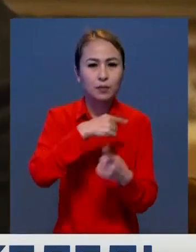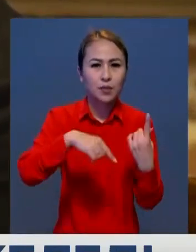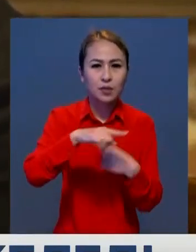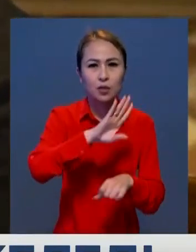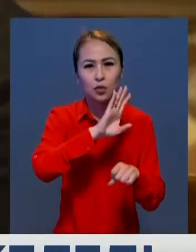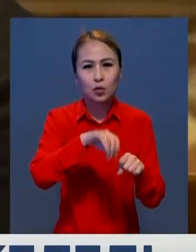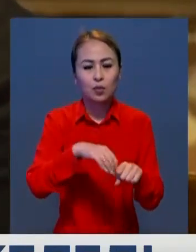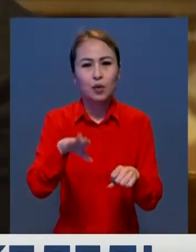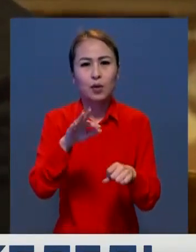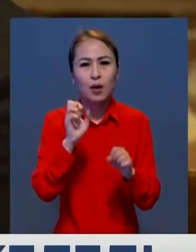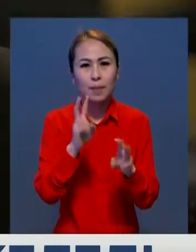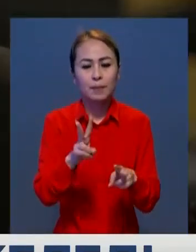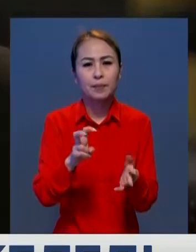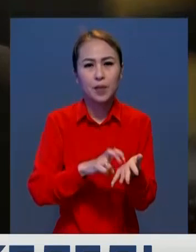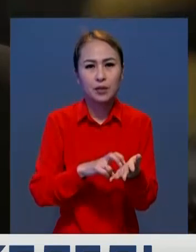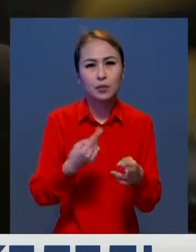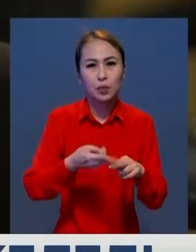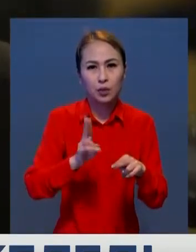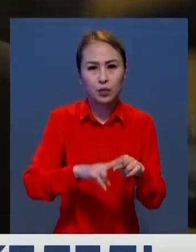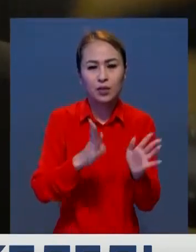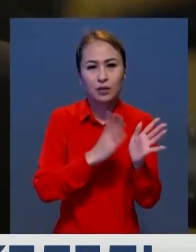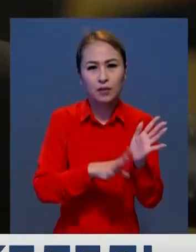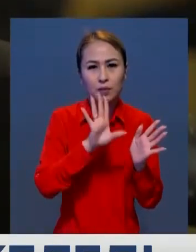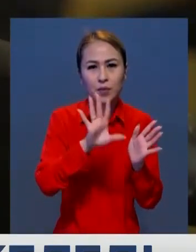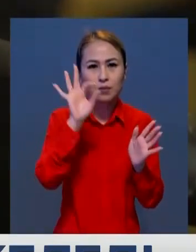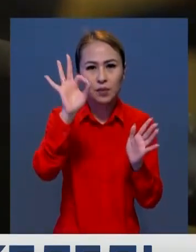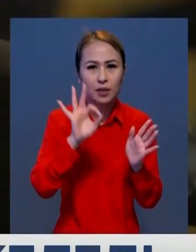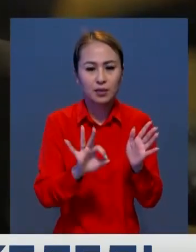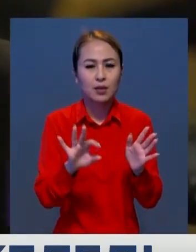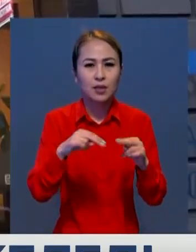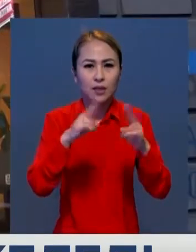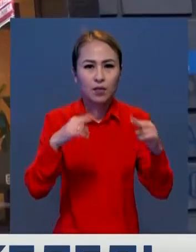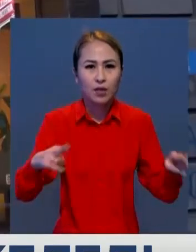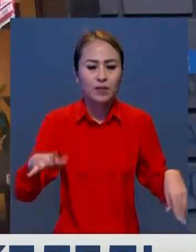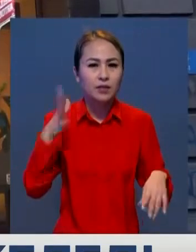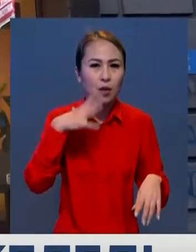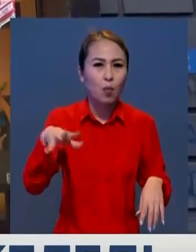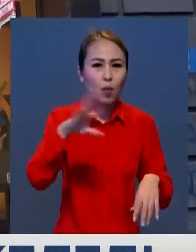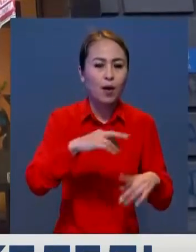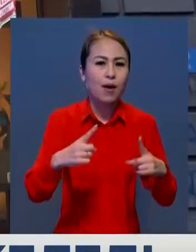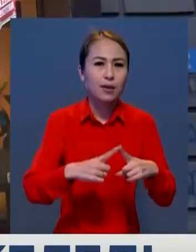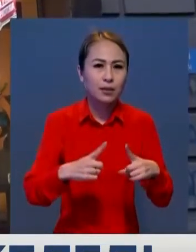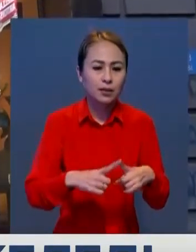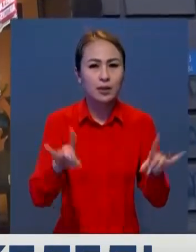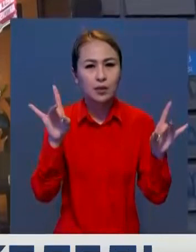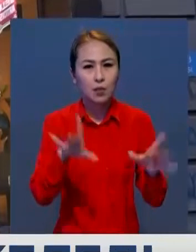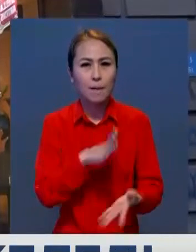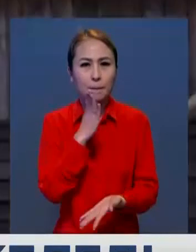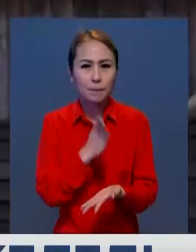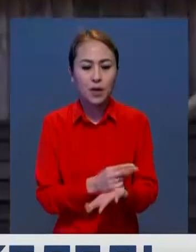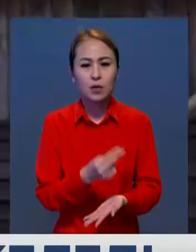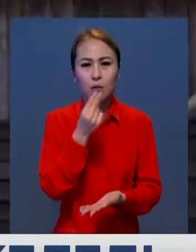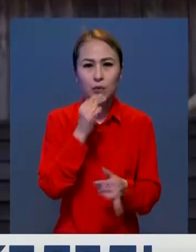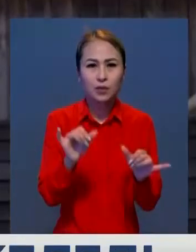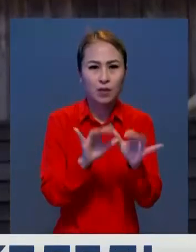жойылып кетуі қаупі бар. Өйткені олардың 95% ғимаратты жалға алады. Мейрамхана бар және